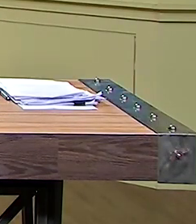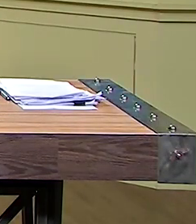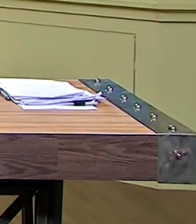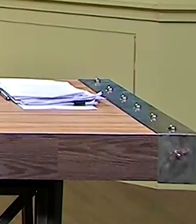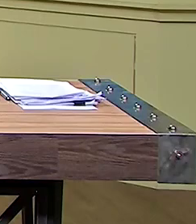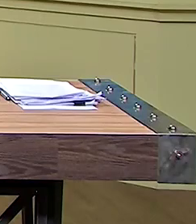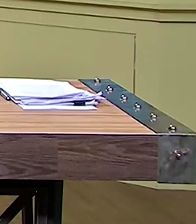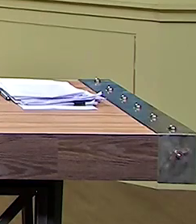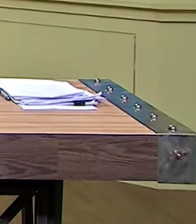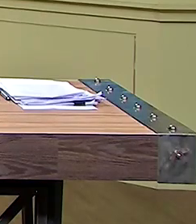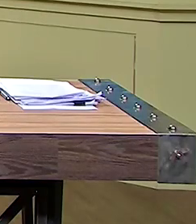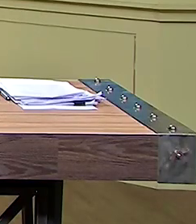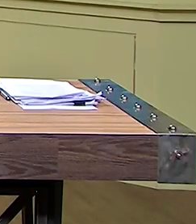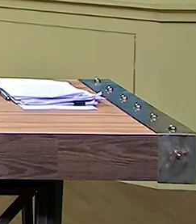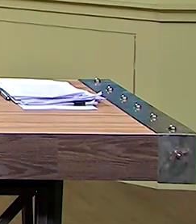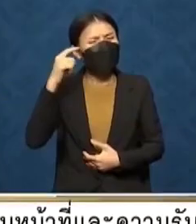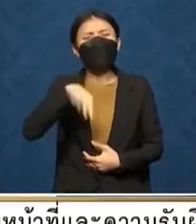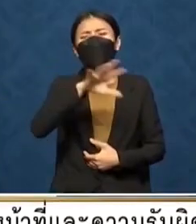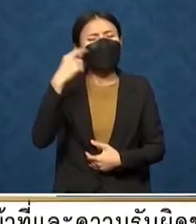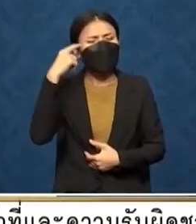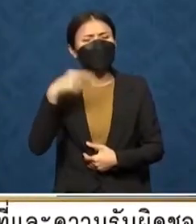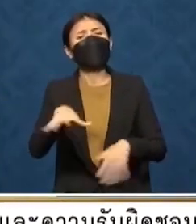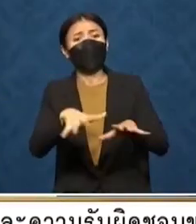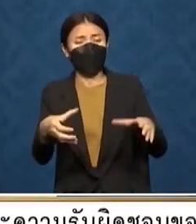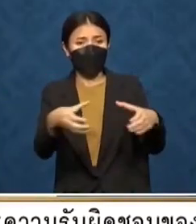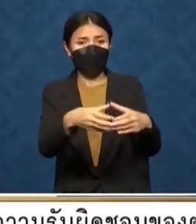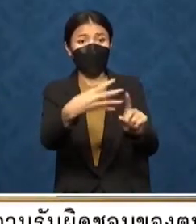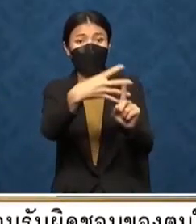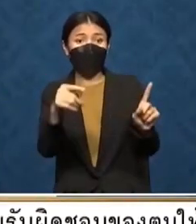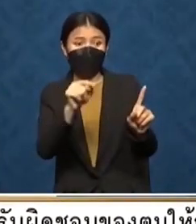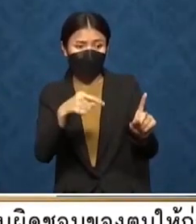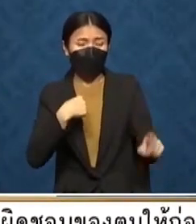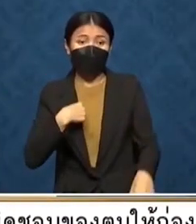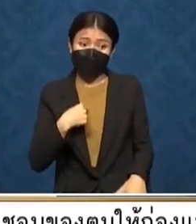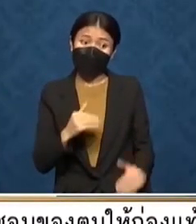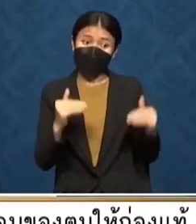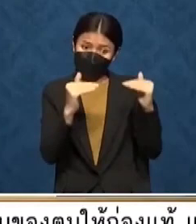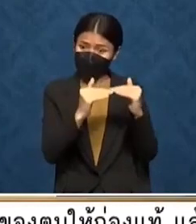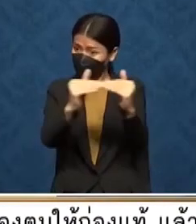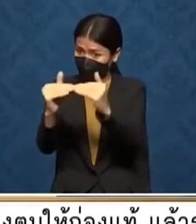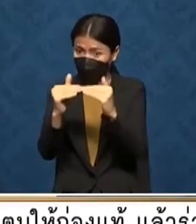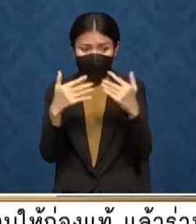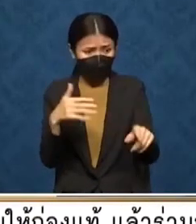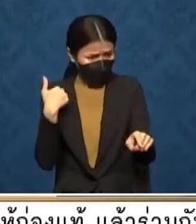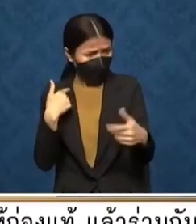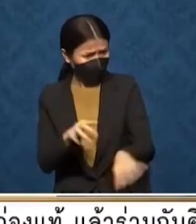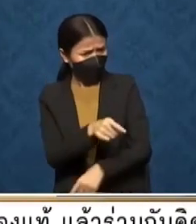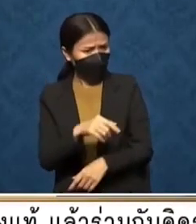นะ1เรื่องของเพศเท่าเทียมเรื่องสมรสเท่าเทียมเนี่ยมันก็เป็นพัฒนาการทางสังคมที่ทุกคน